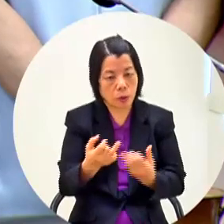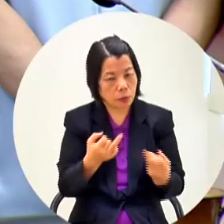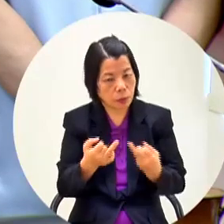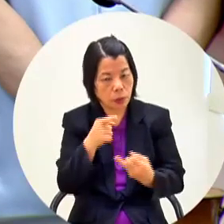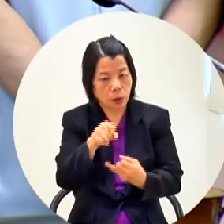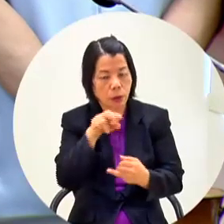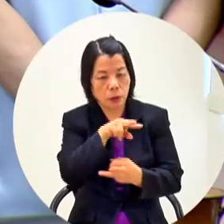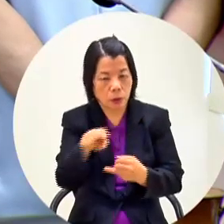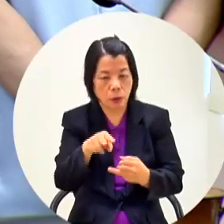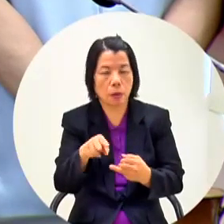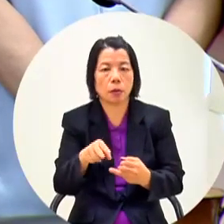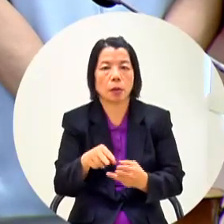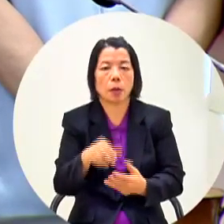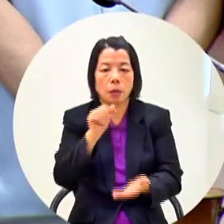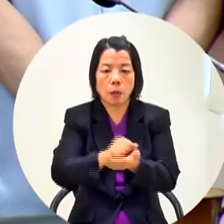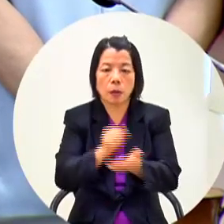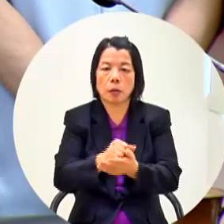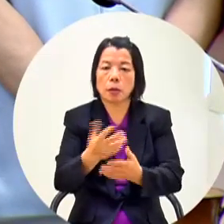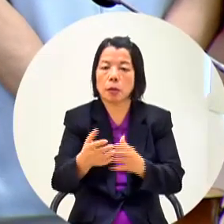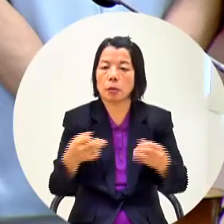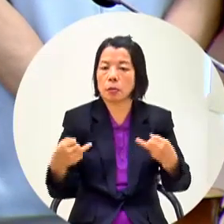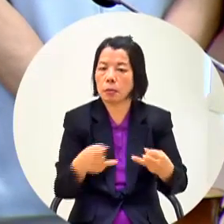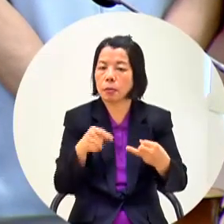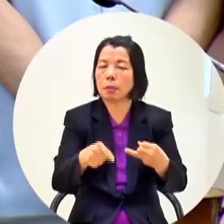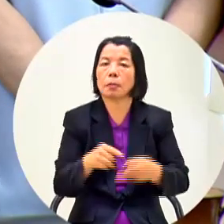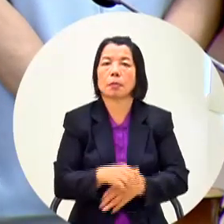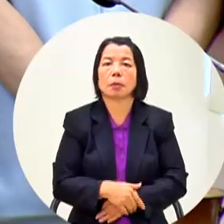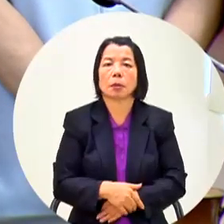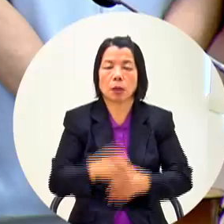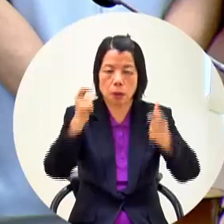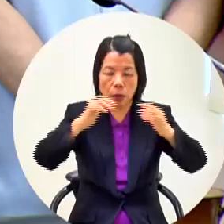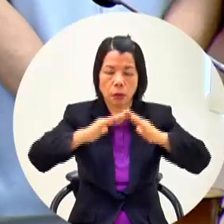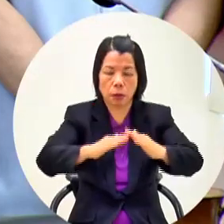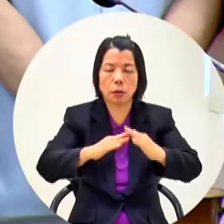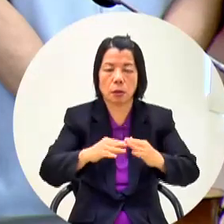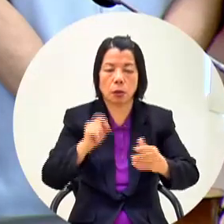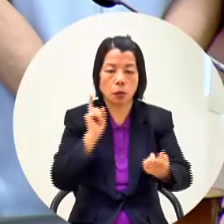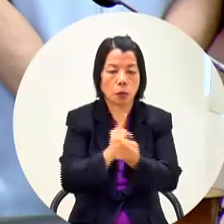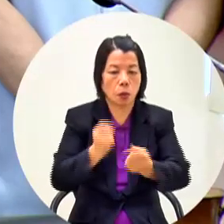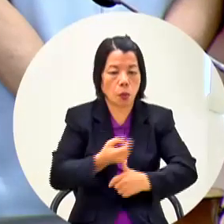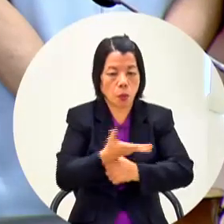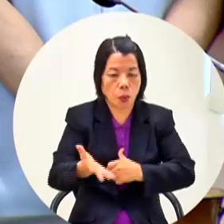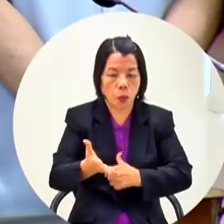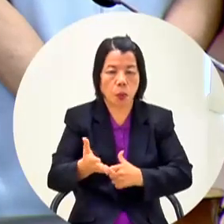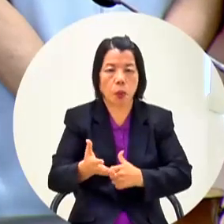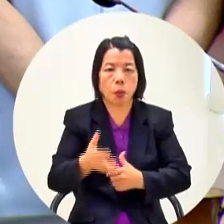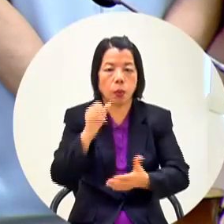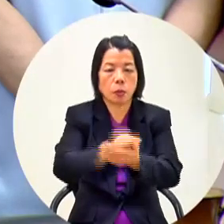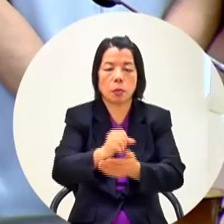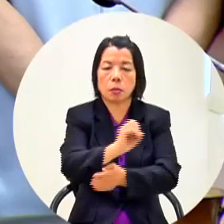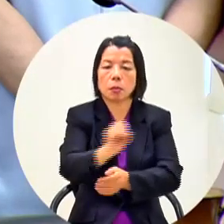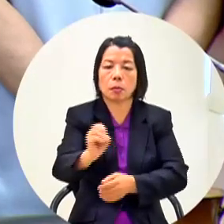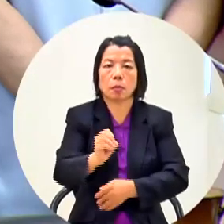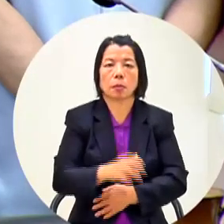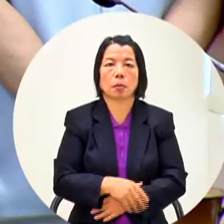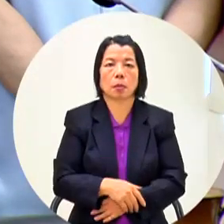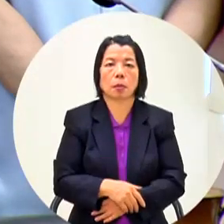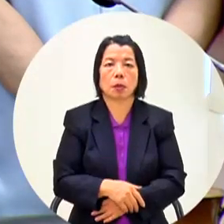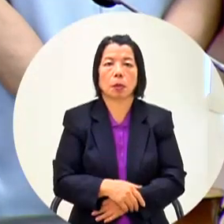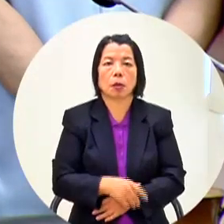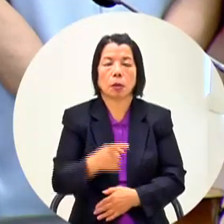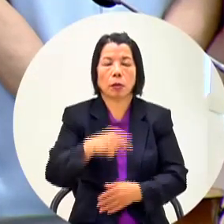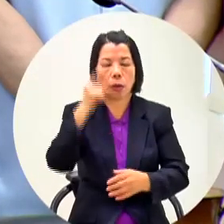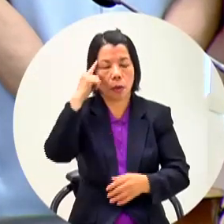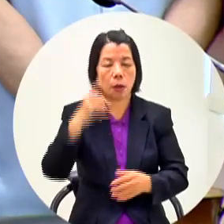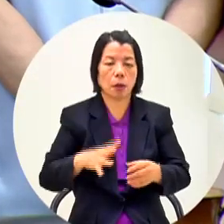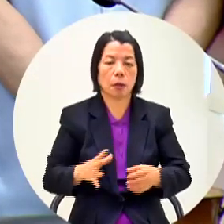真正防疫的结果。那到目前为止，我们高雄市本土的疫情的确诊数是零，这是我想全台